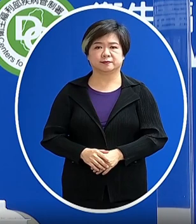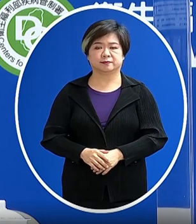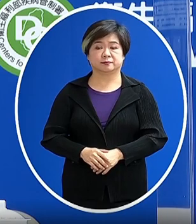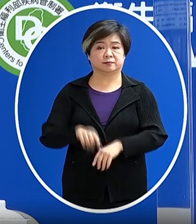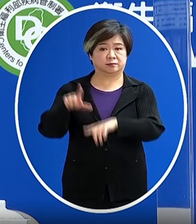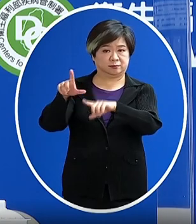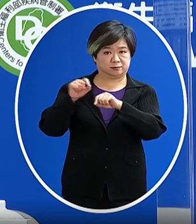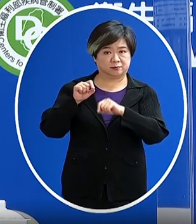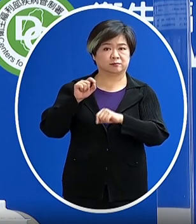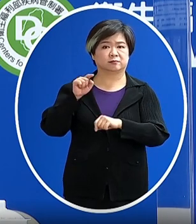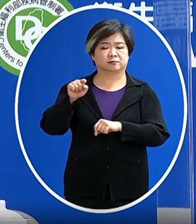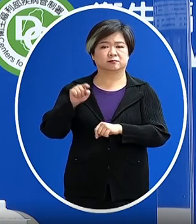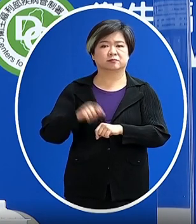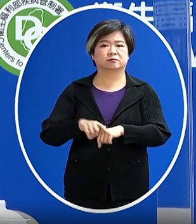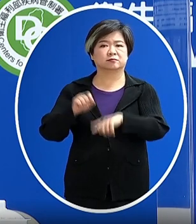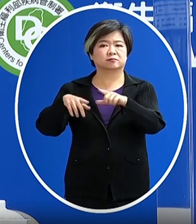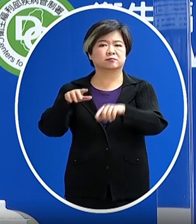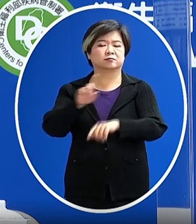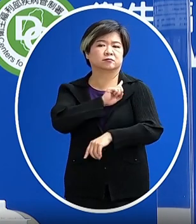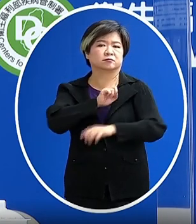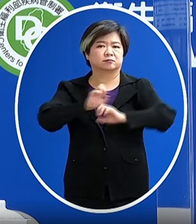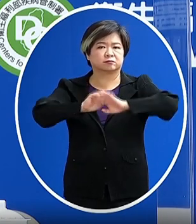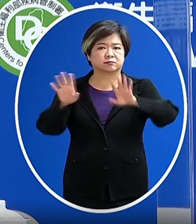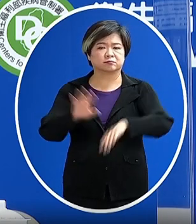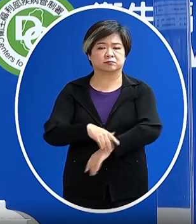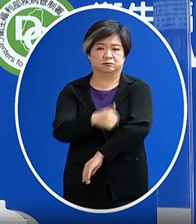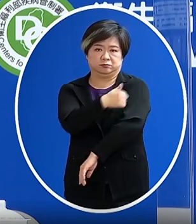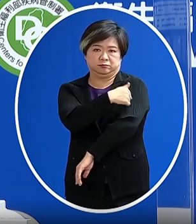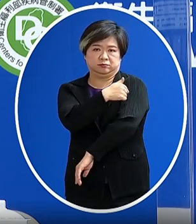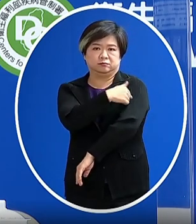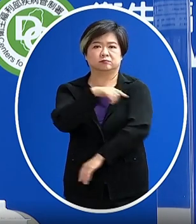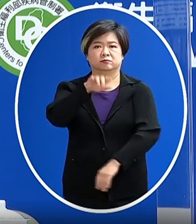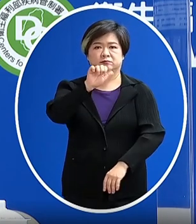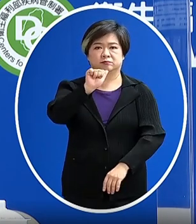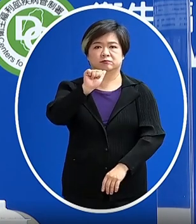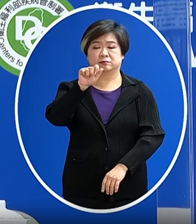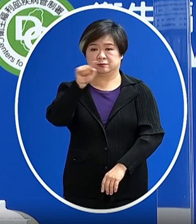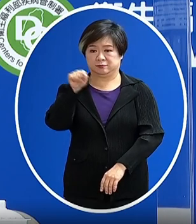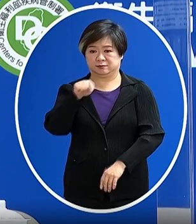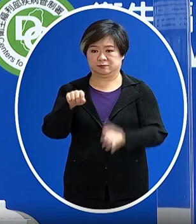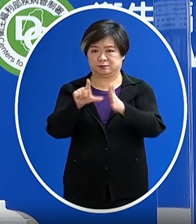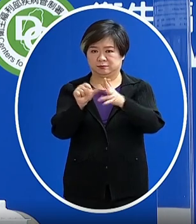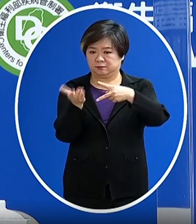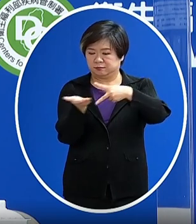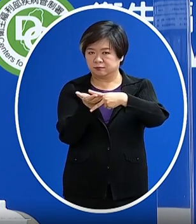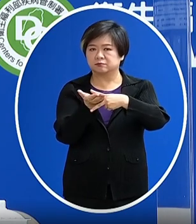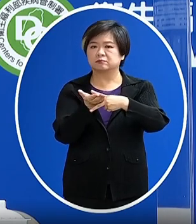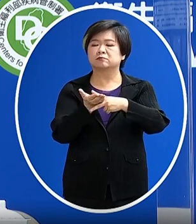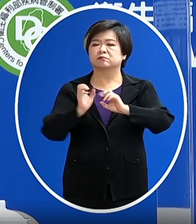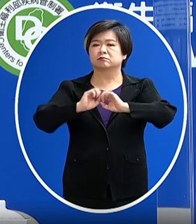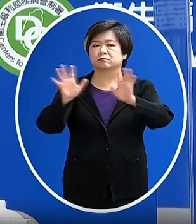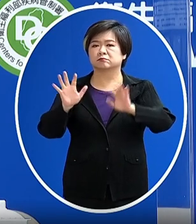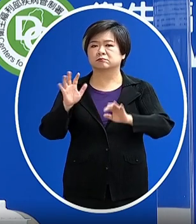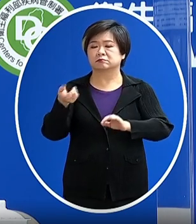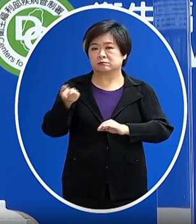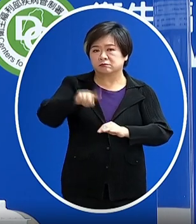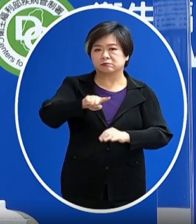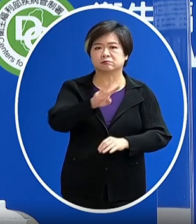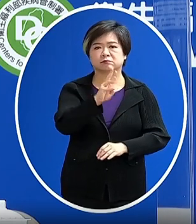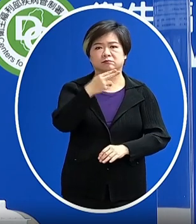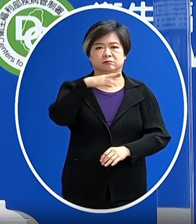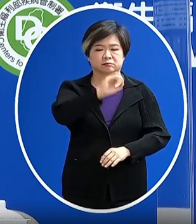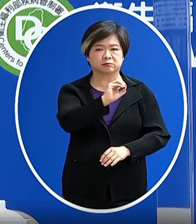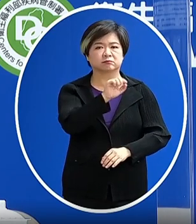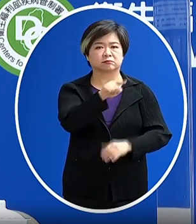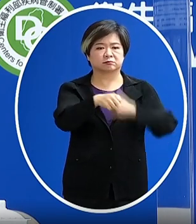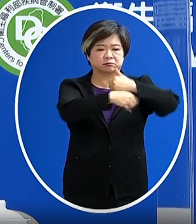A G 他们本身发表的疫苗接种的效力，跟它时间的间隔哈所产生的效力，加上 W H O 哈它